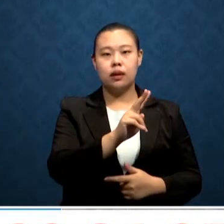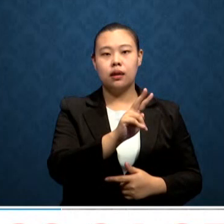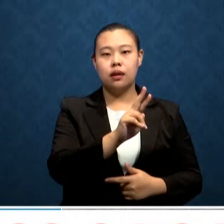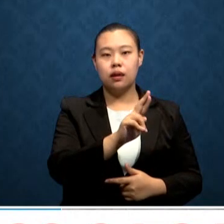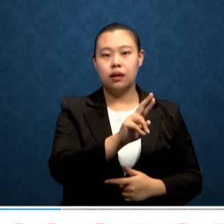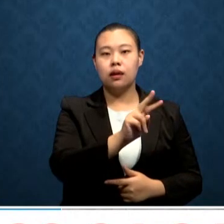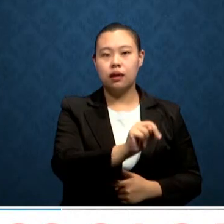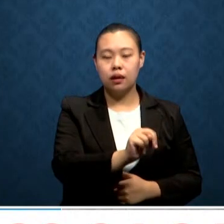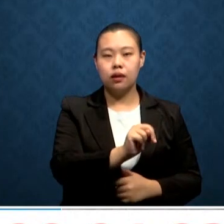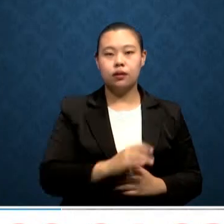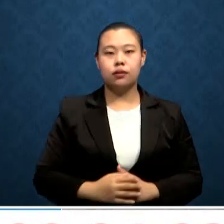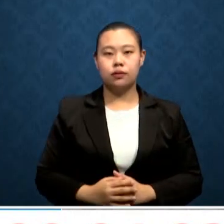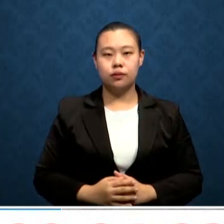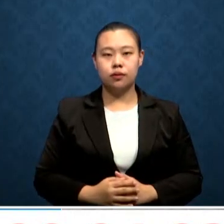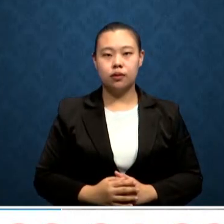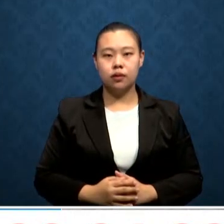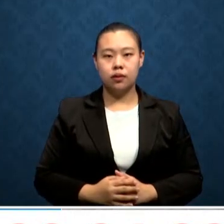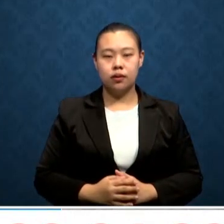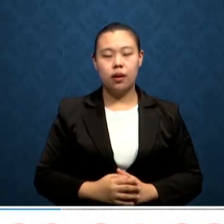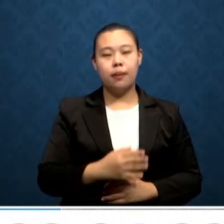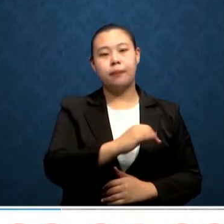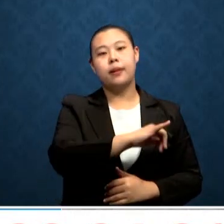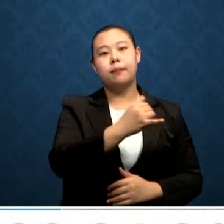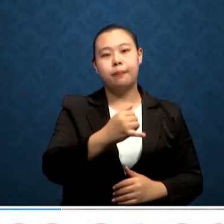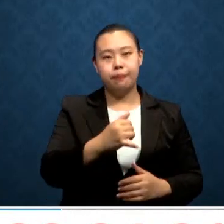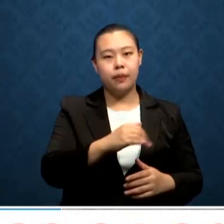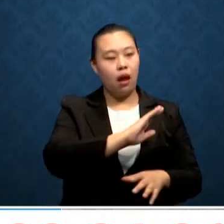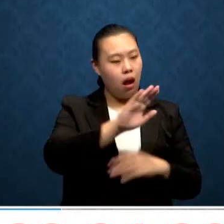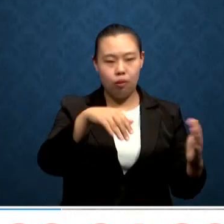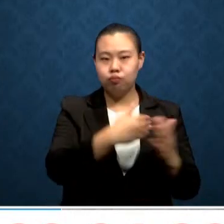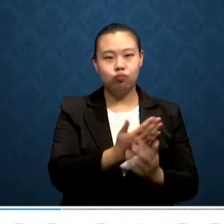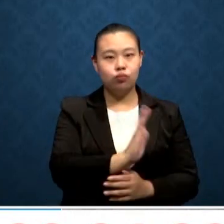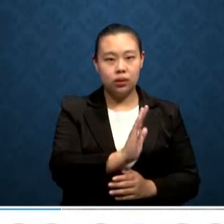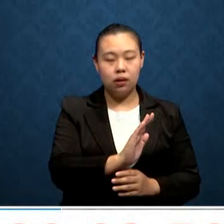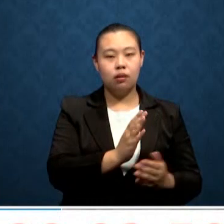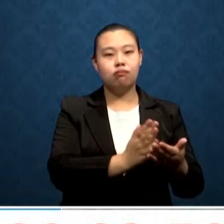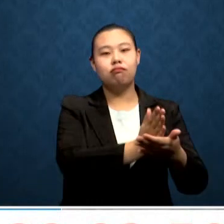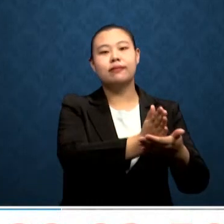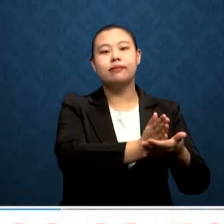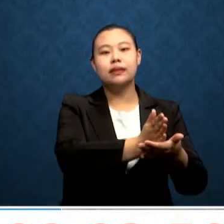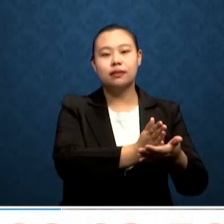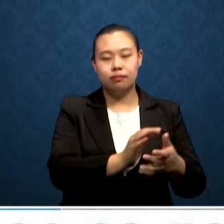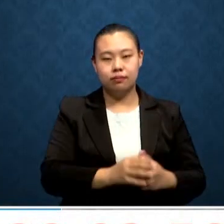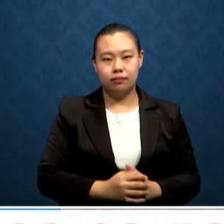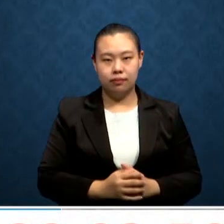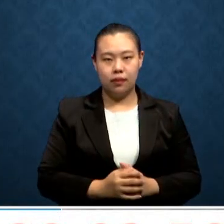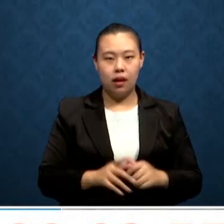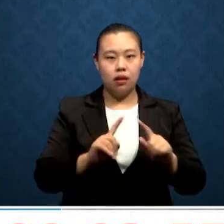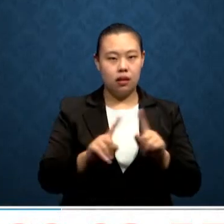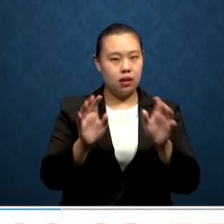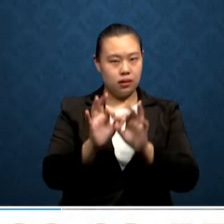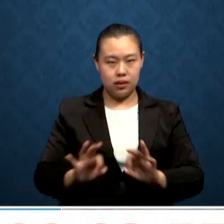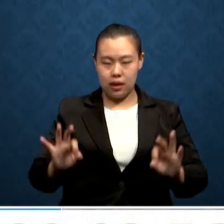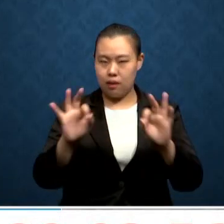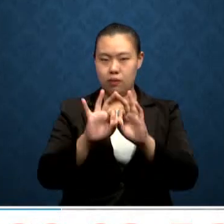ดท่านประธานครับแต่ที่ราคาแพงไม่เป็นธรรมต่อ